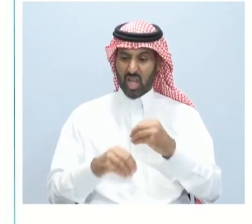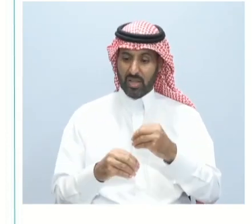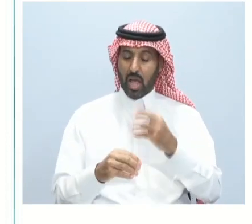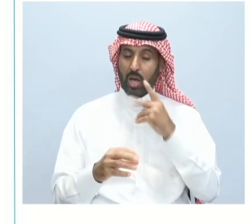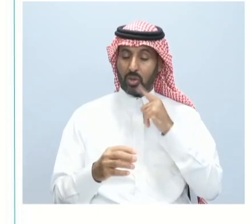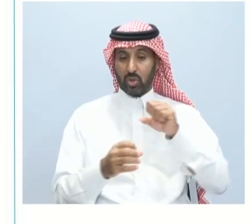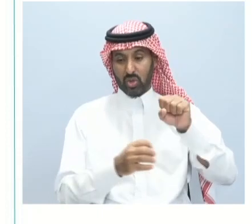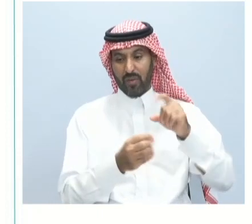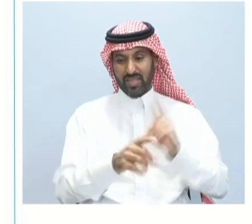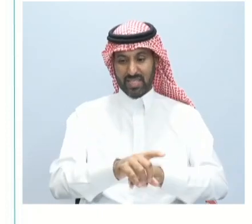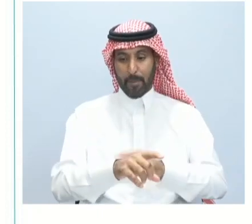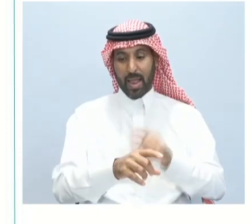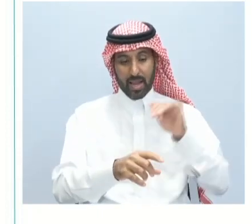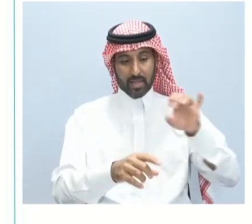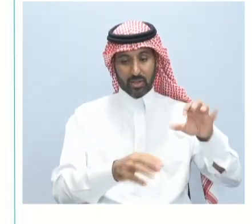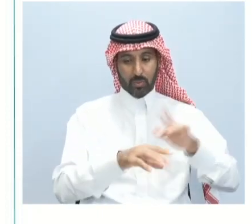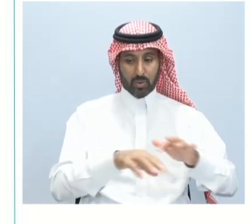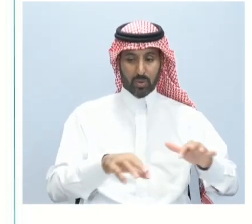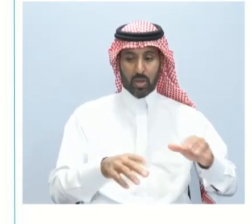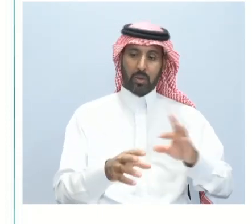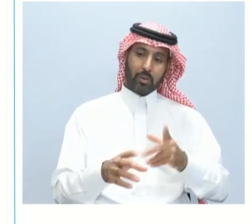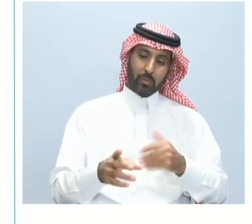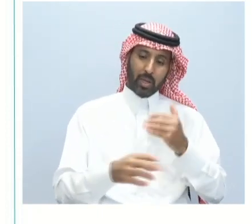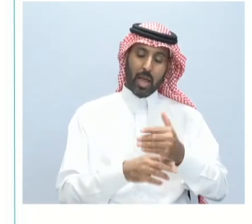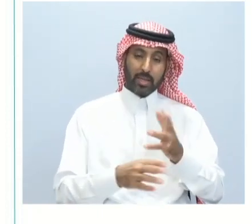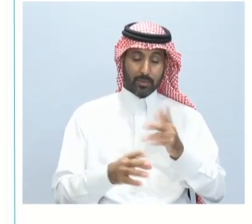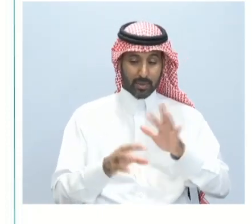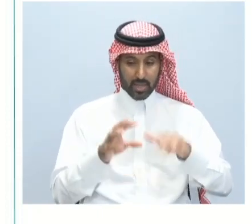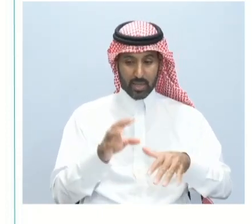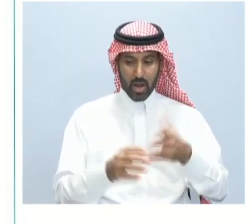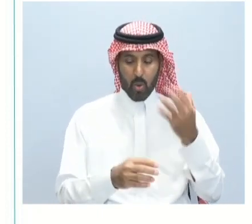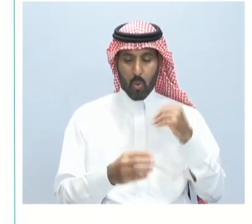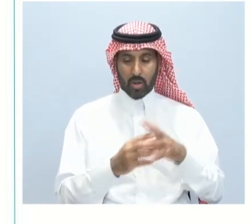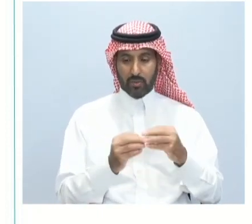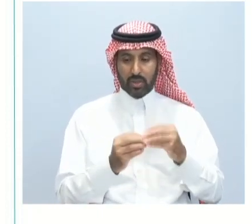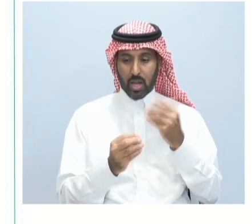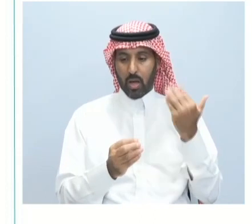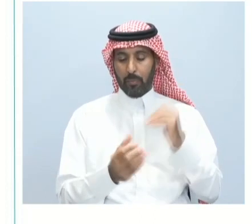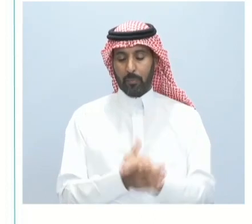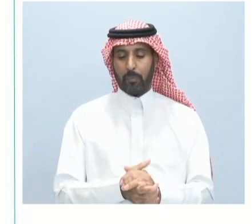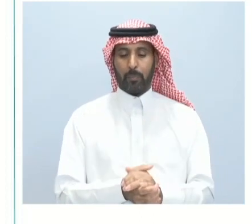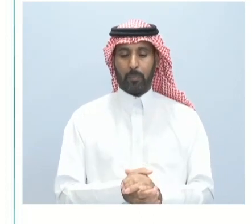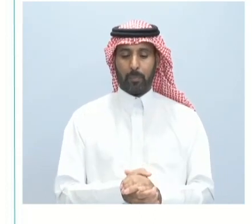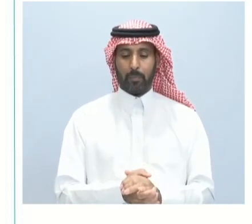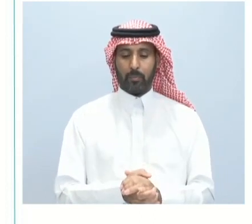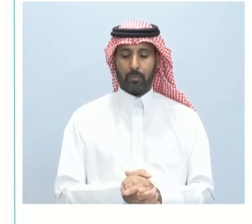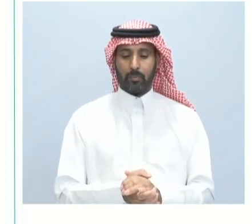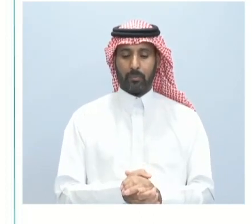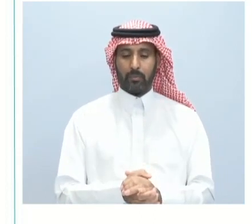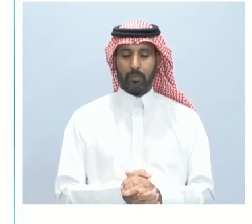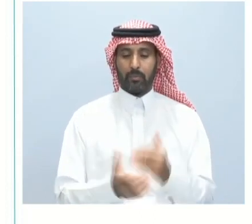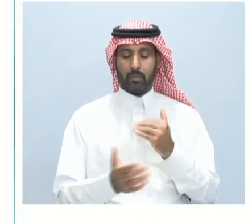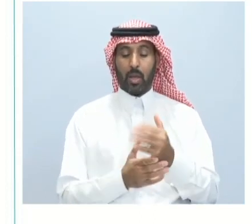اسيه في الزمن الحاسوبي وهذا متوقع حسب التحليل الذي تم اجراءه في بدايه هذا الدرس